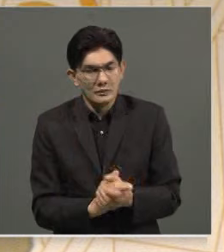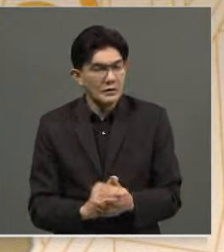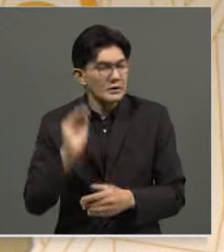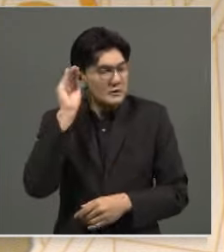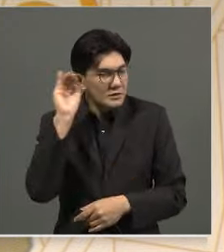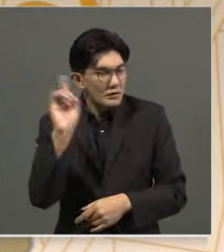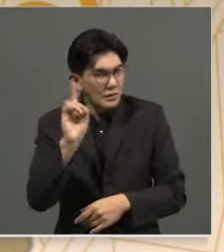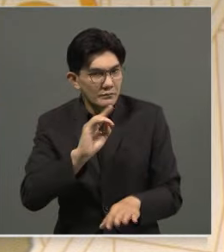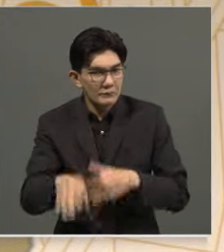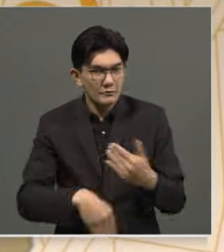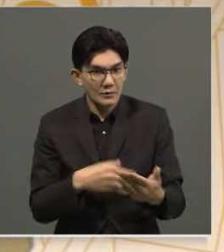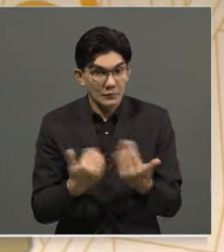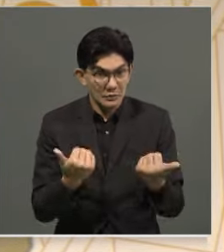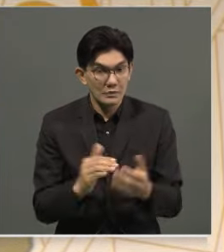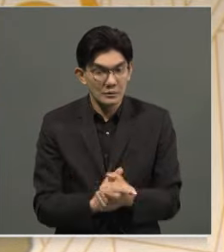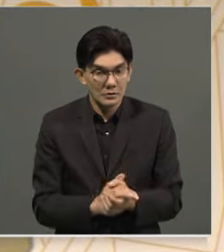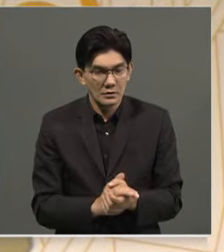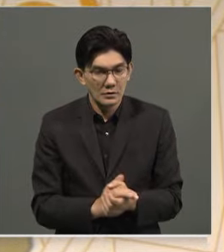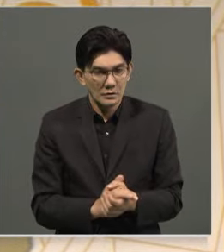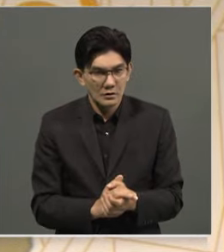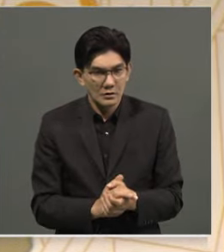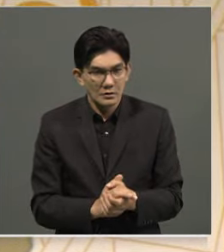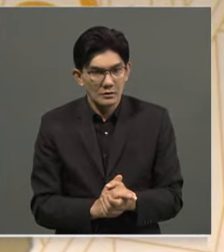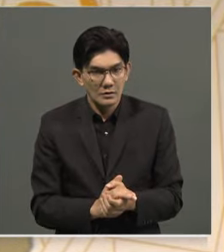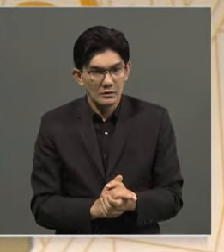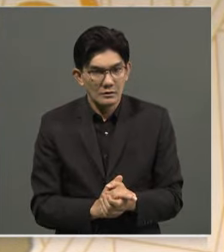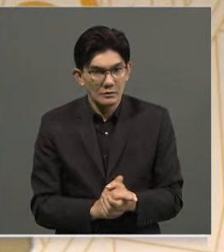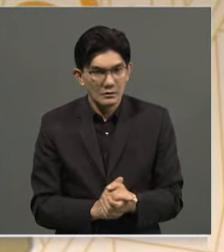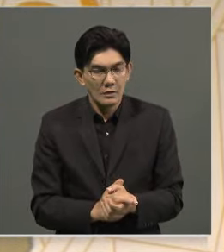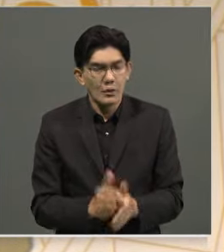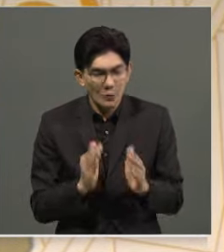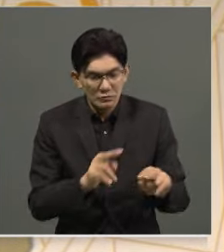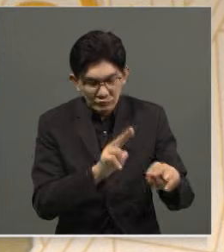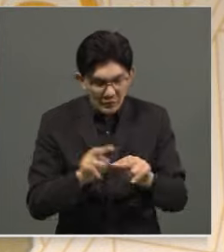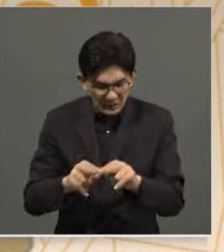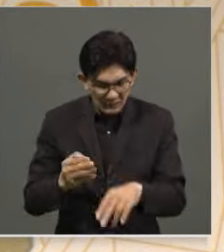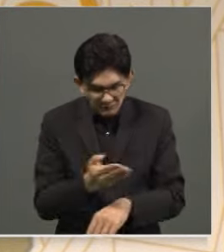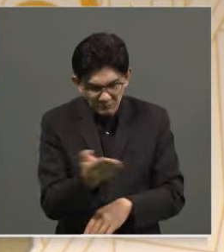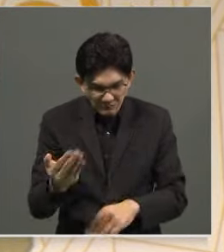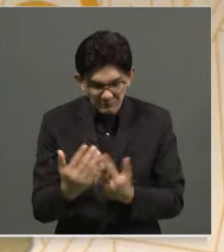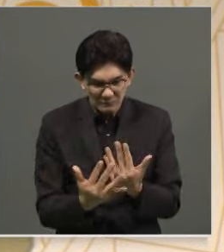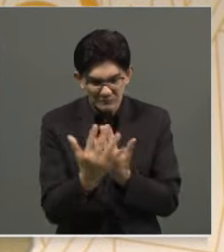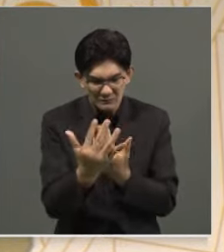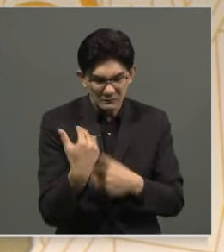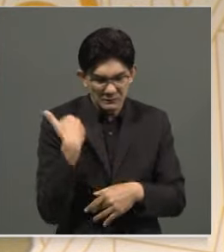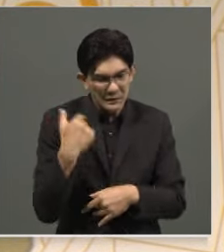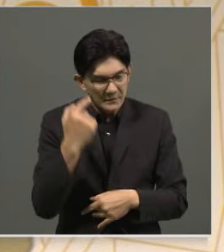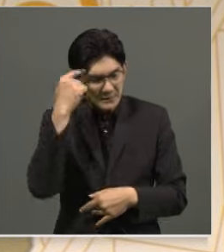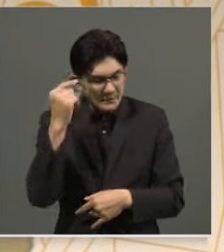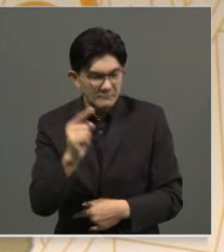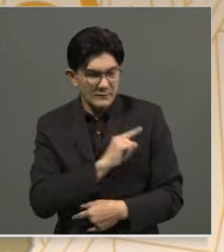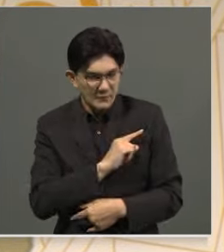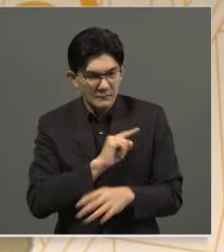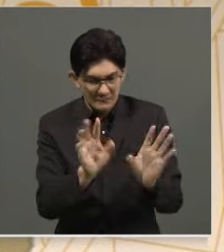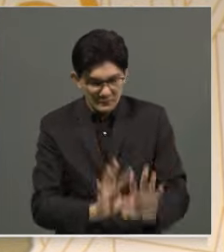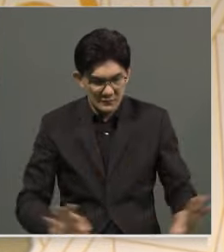อว่าพวกเราหลายคนในจำนวนที่นั่งตรงหน้าพี่นี้จะต้องมีบทบาท